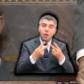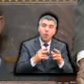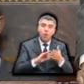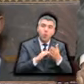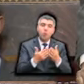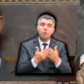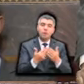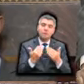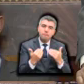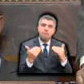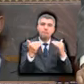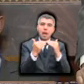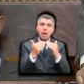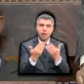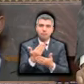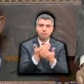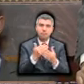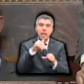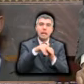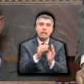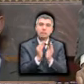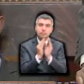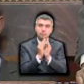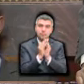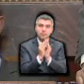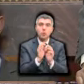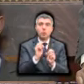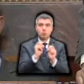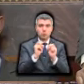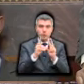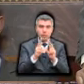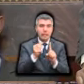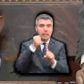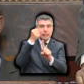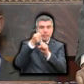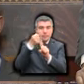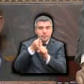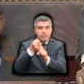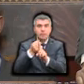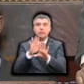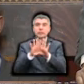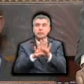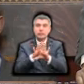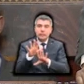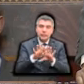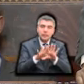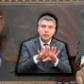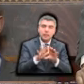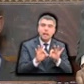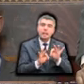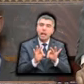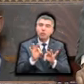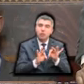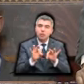مناسبة من جهتنا في فريق العدالة والتنمية لكي نشيد بالجهود المبذولة لتطبيق الاستراتيجية